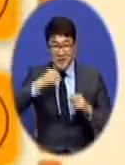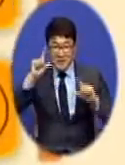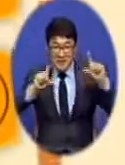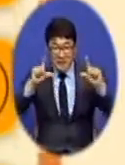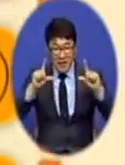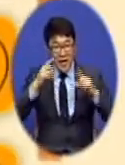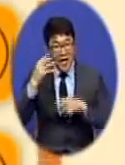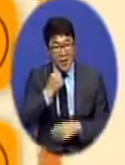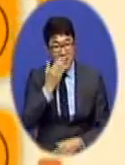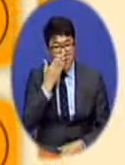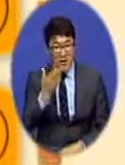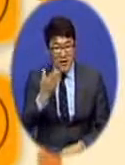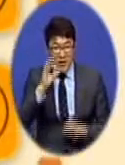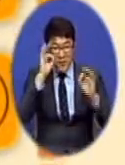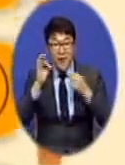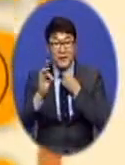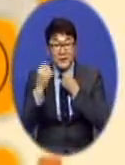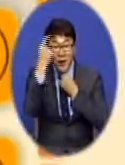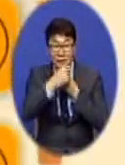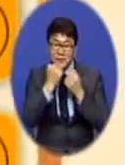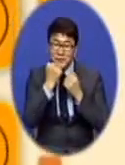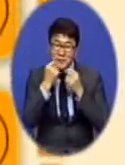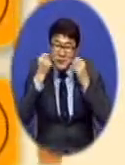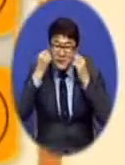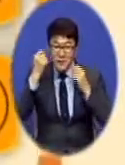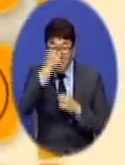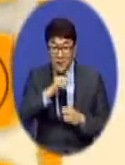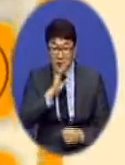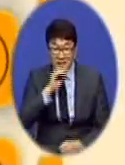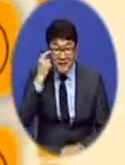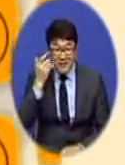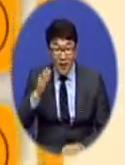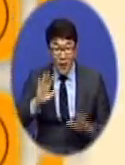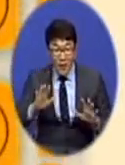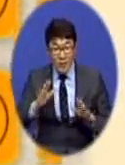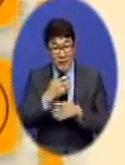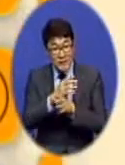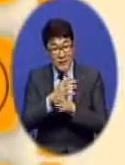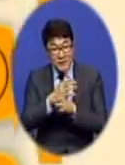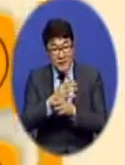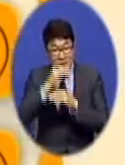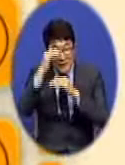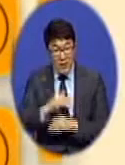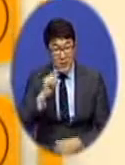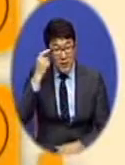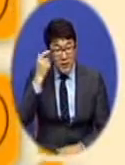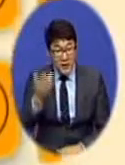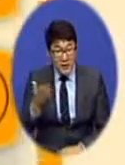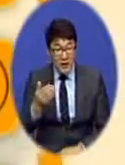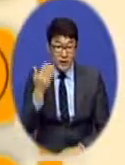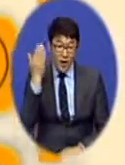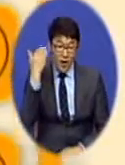겁니다. 예. 보고 싶은 얼굴 바로 웃는 얼굴 아니까 그런 생각이 듭니다. 자 오늘 스마일 데이 어떤 유머로 시작하나요? 네. 어떤 유머요? 네.